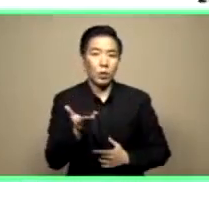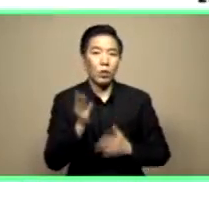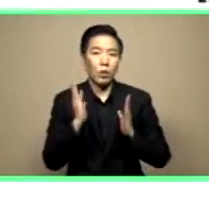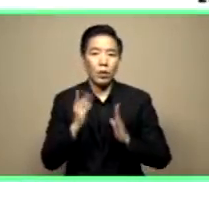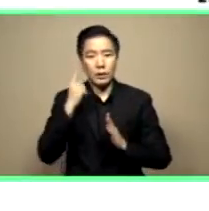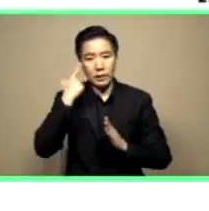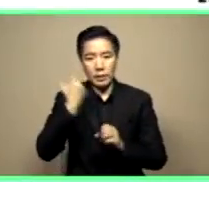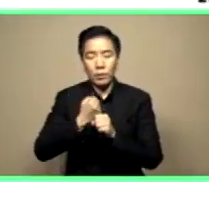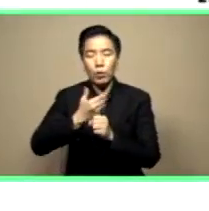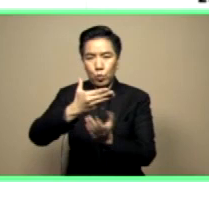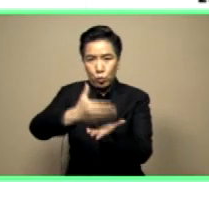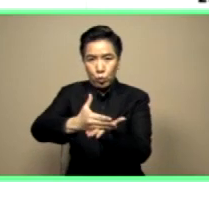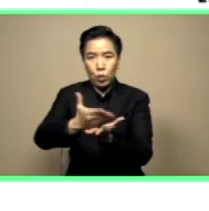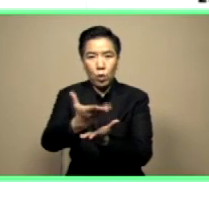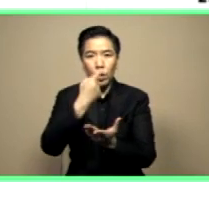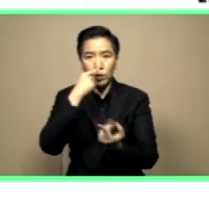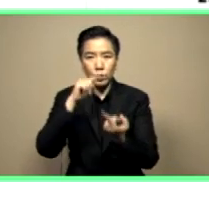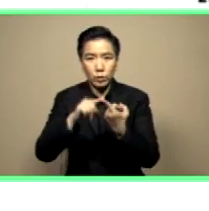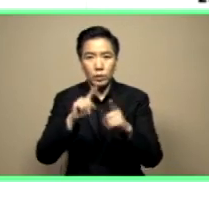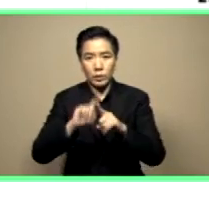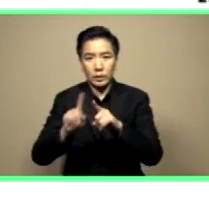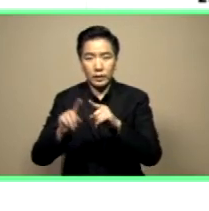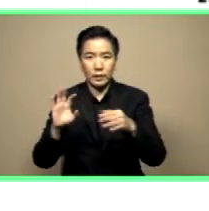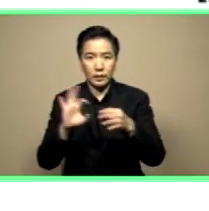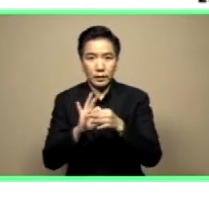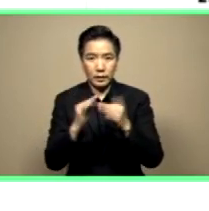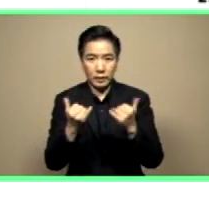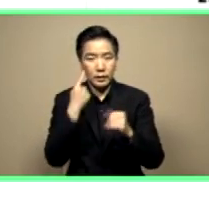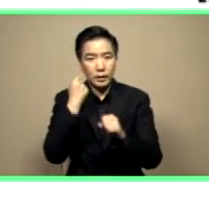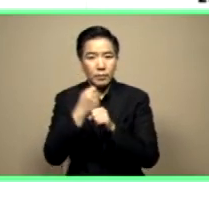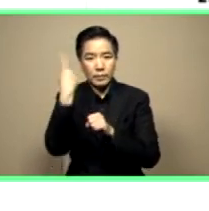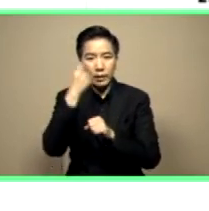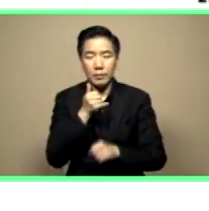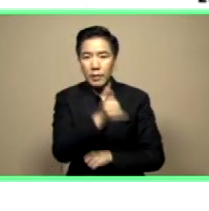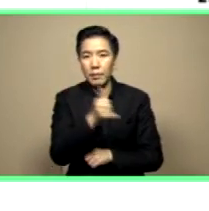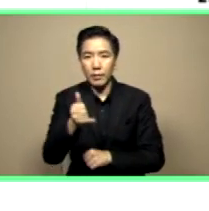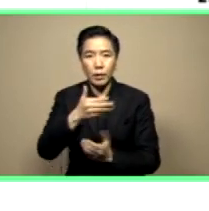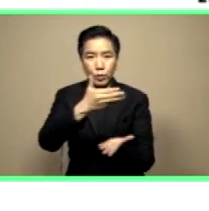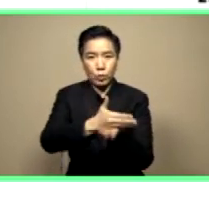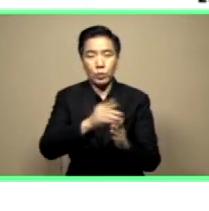ของดเว้นเลยนะครับไม่ให้มีการร่วมสังสรรค์บันเทิงใดๆทั้งสิ้น